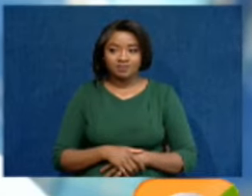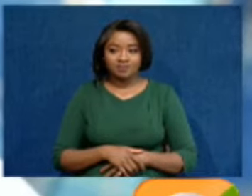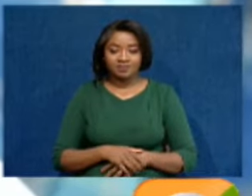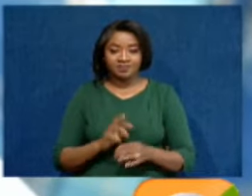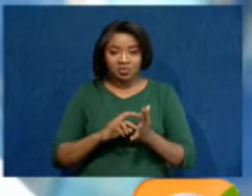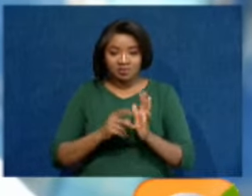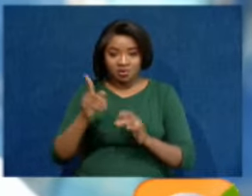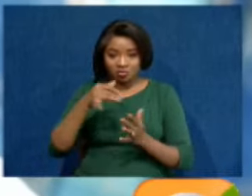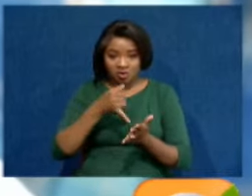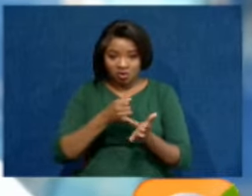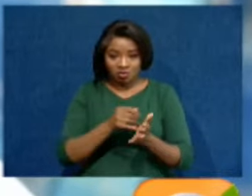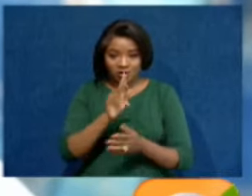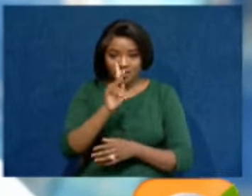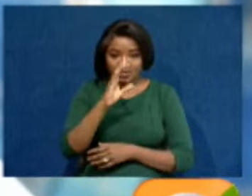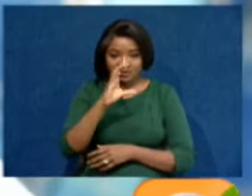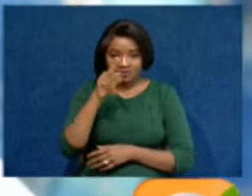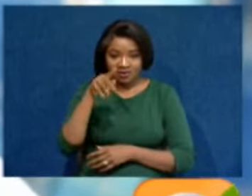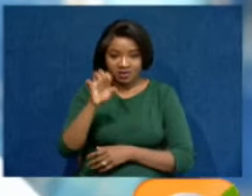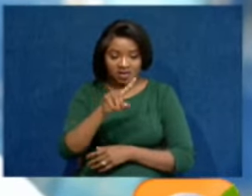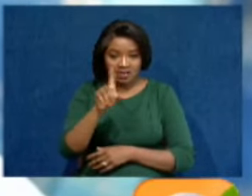mtihani wa KCPE.